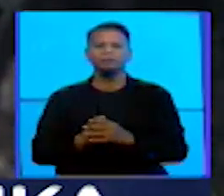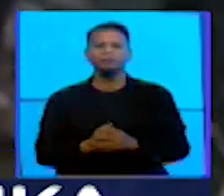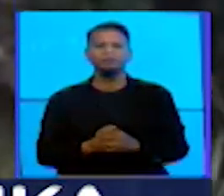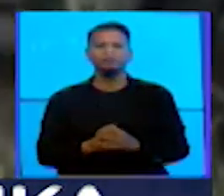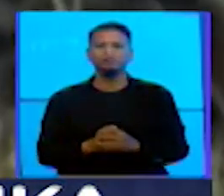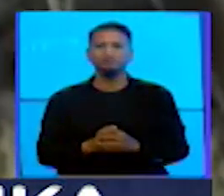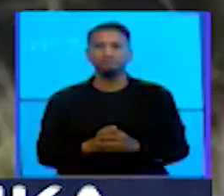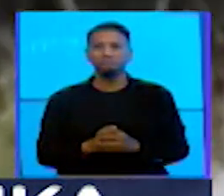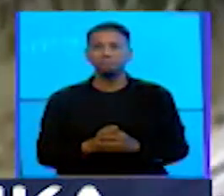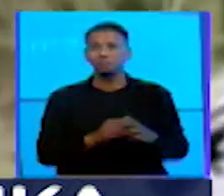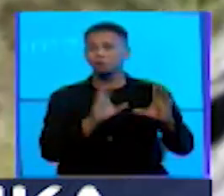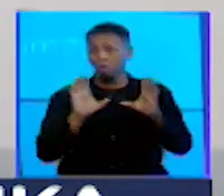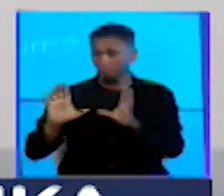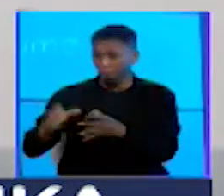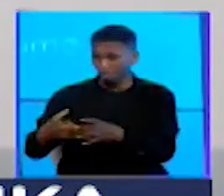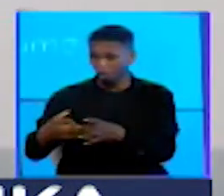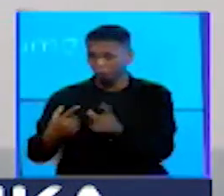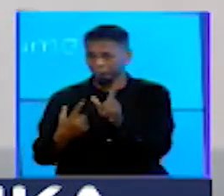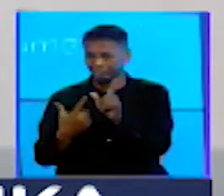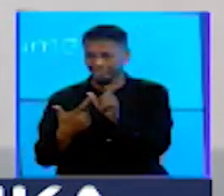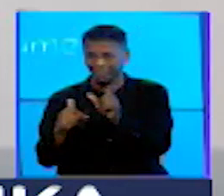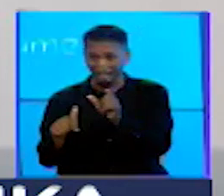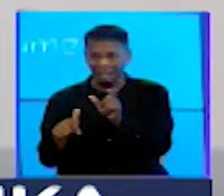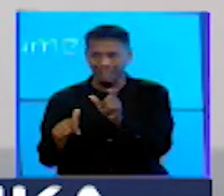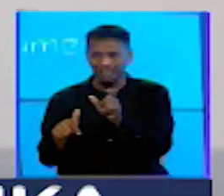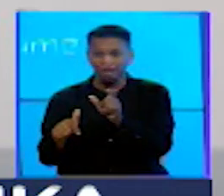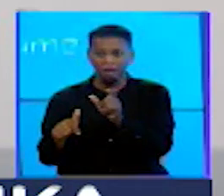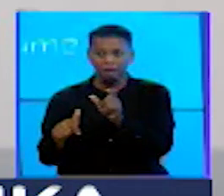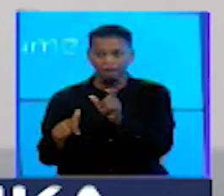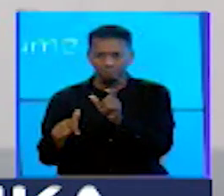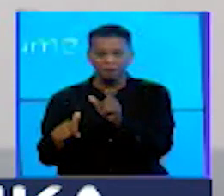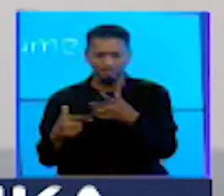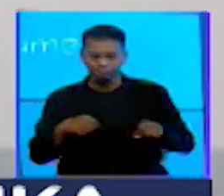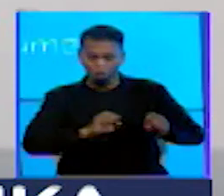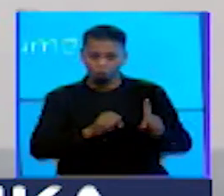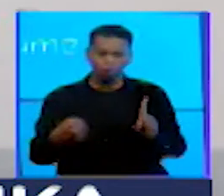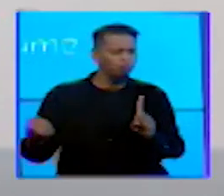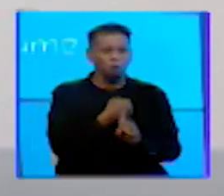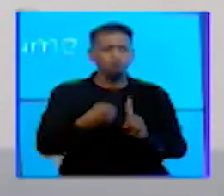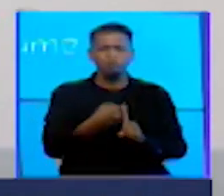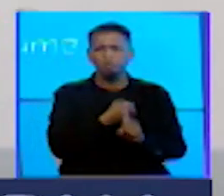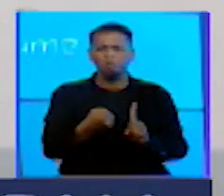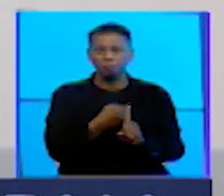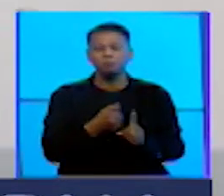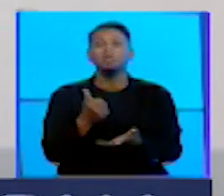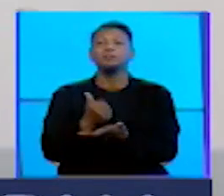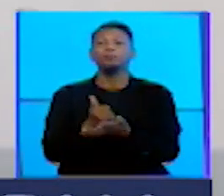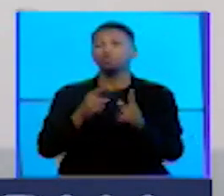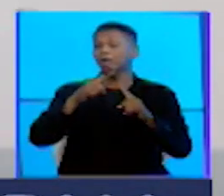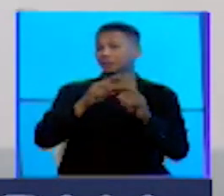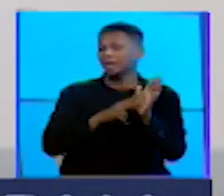kelompok pimpinan Tinus Kalua. Namun, dalam perjalanan kembali, pasukan TNI